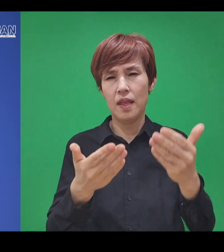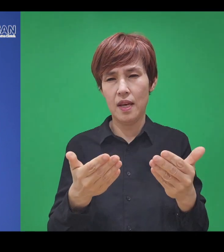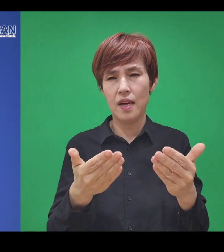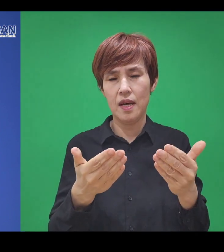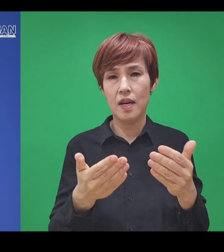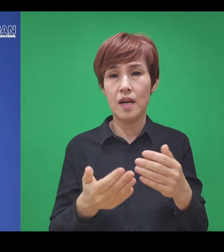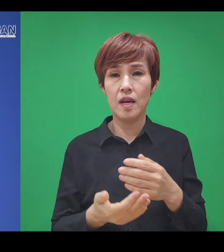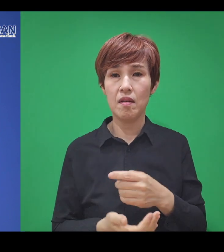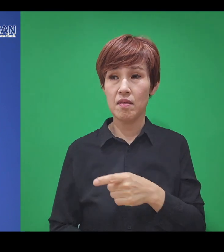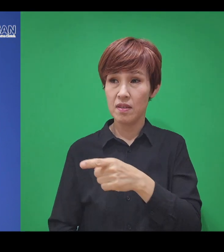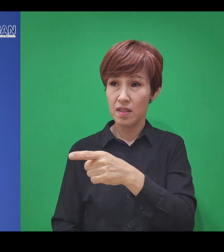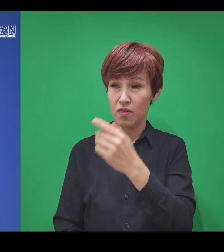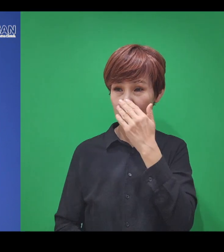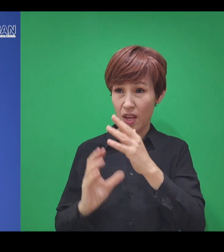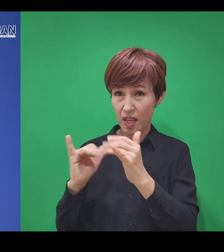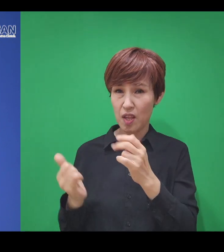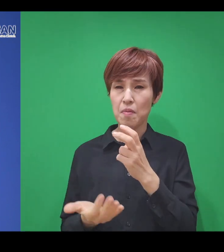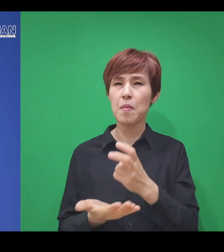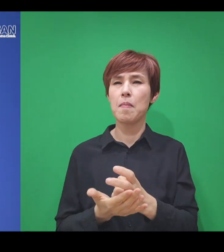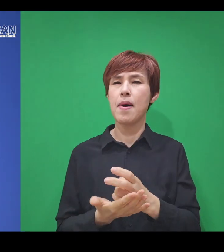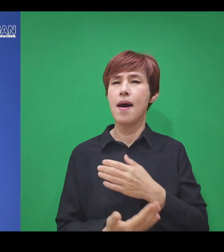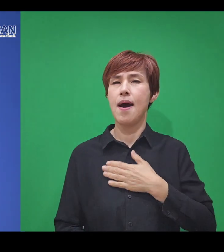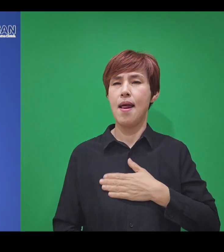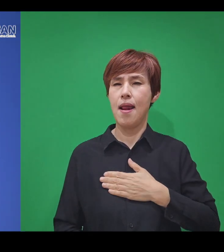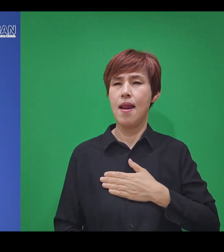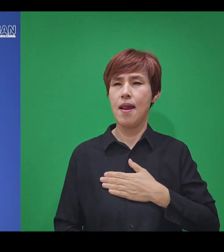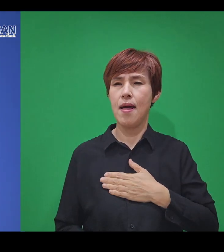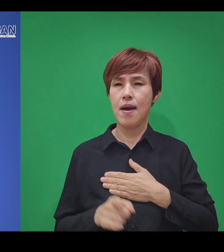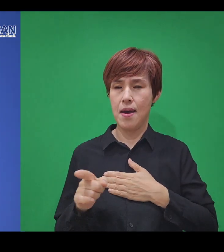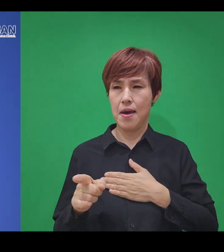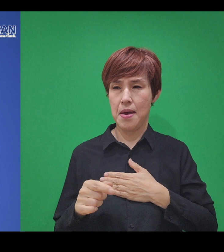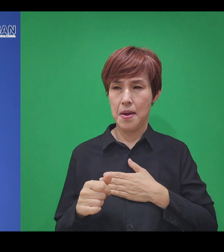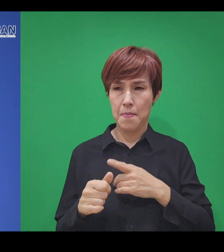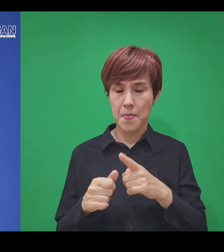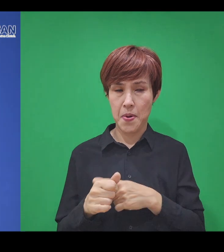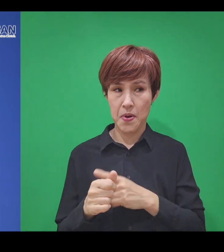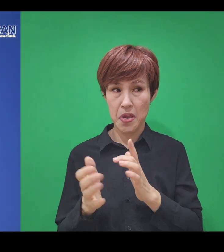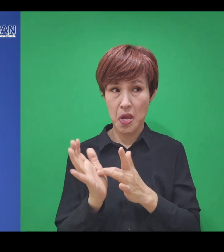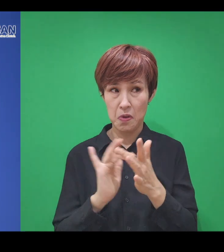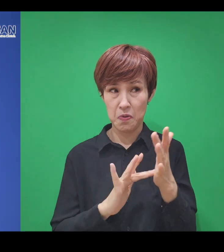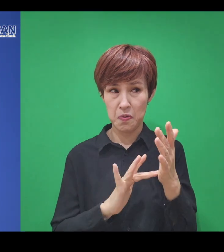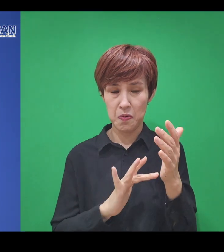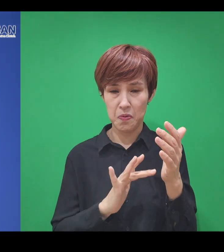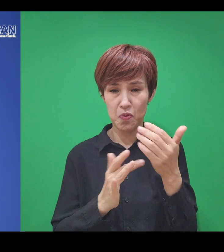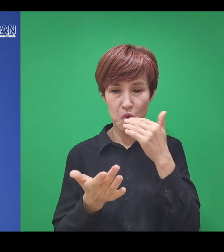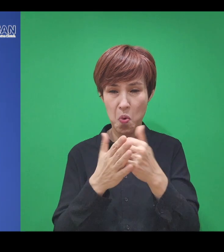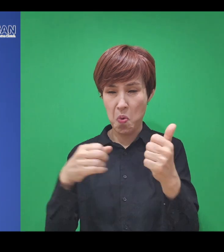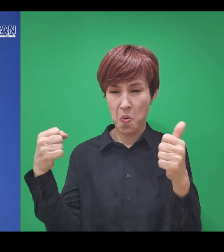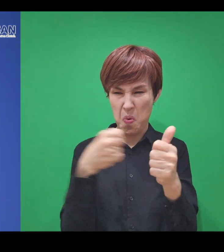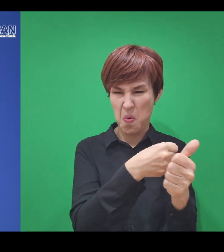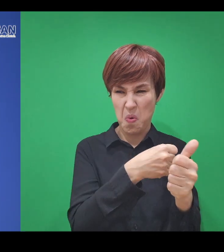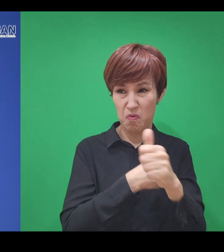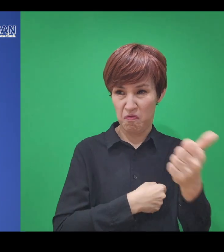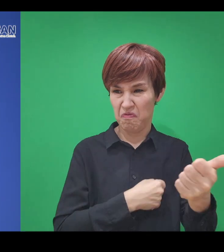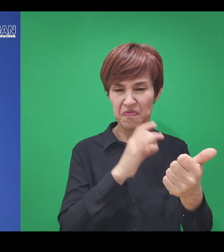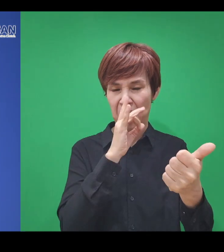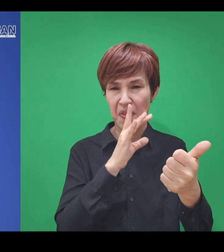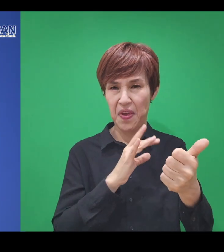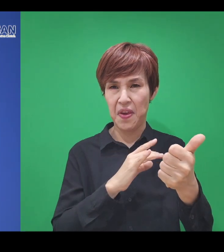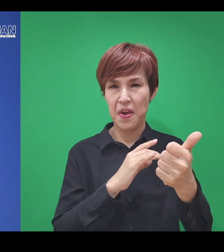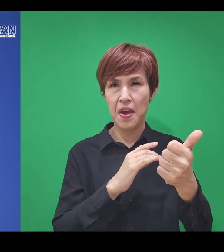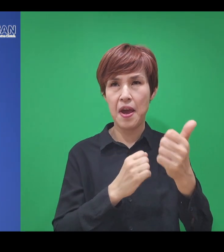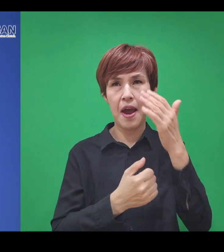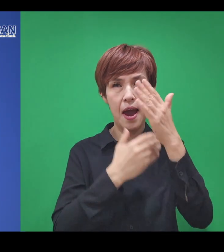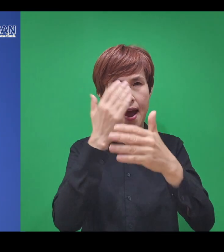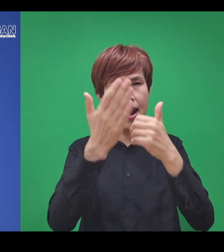법을 잘 아는 이들은 왜곡시켜서 예수를 그냥 죽이면 안 되고 하나님의